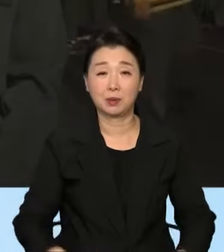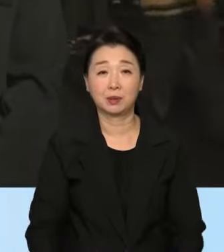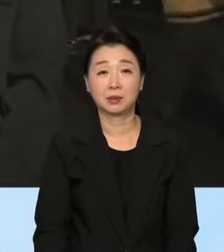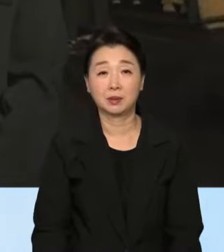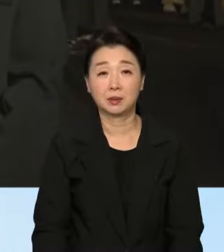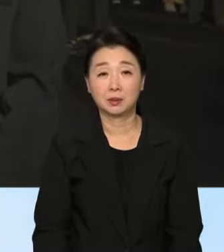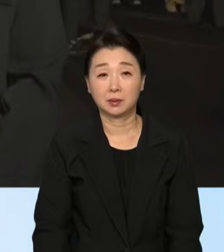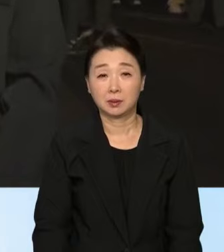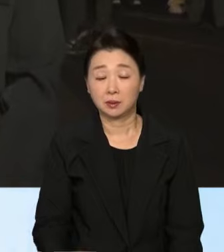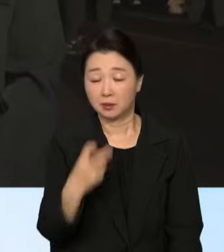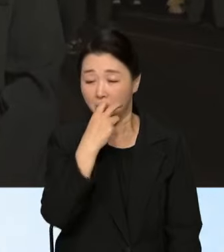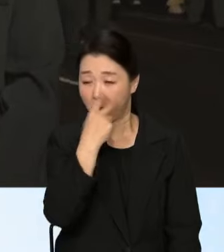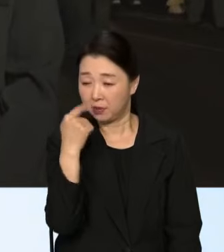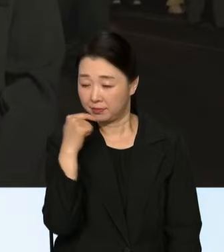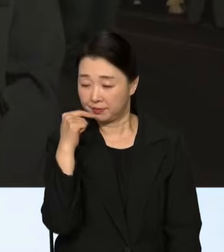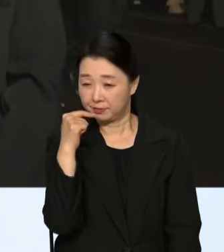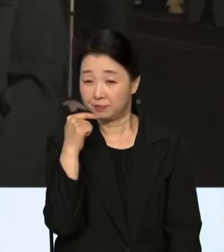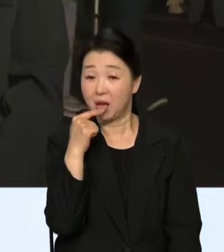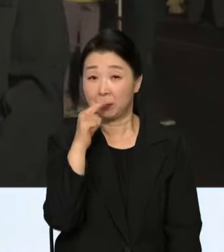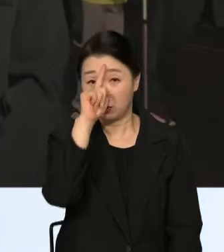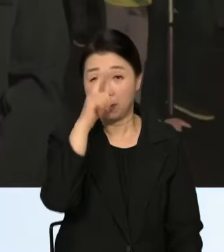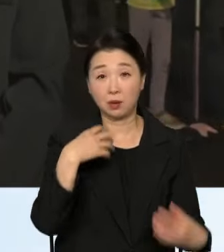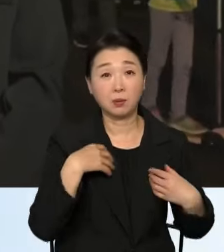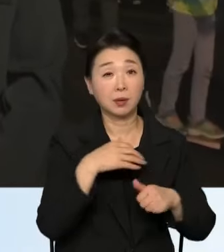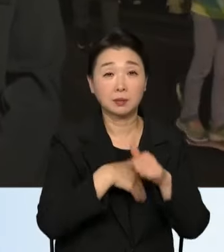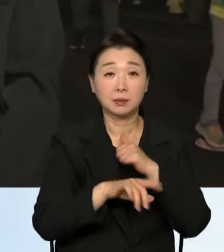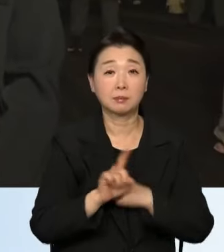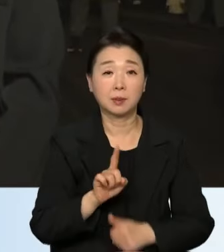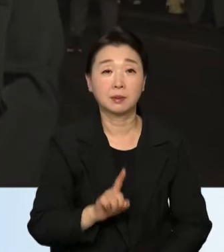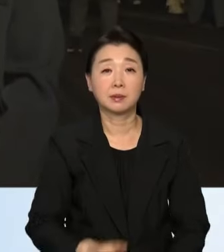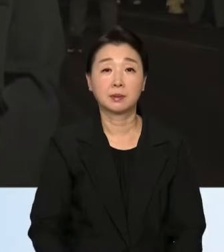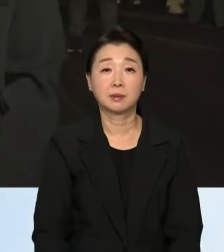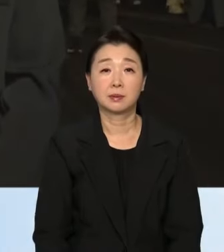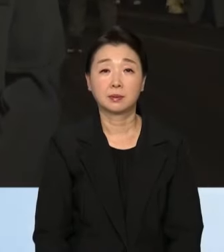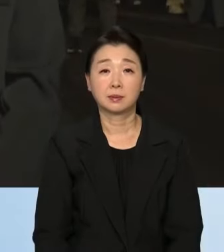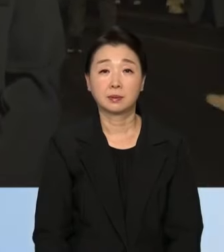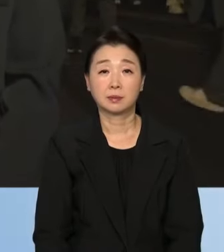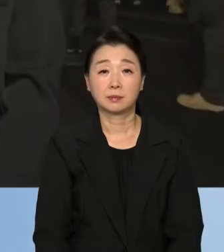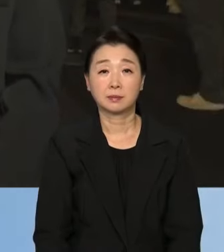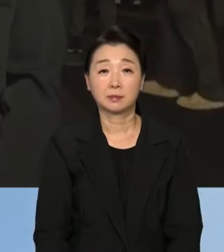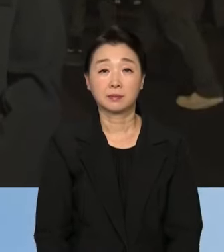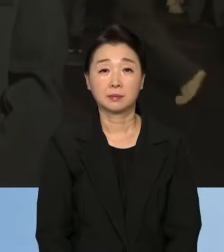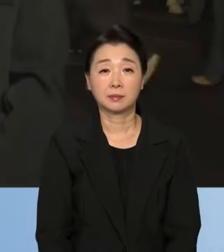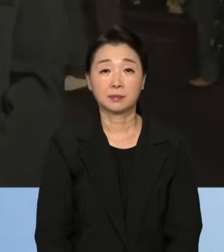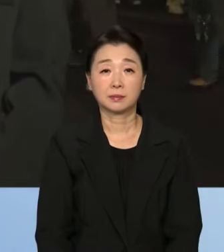경비가 삼엄하다고 한 백악관 상황은 지금 좀 어떻습니까?